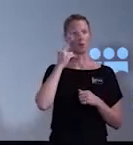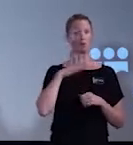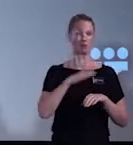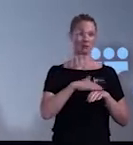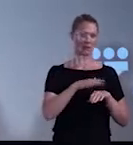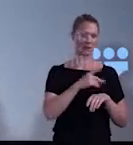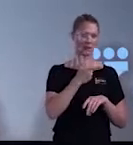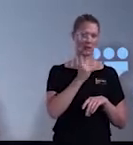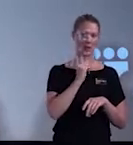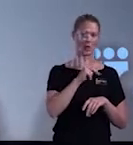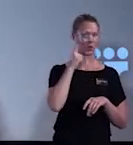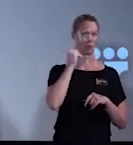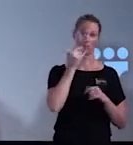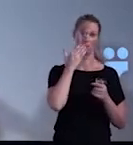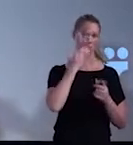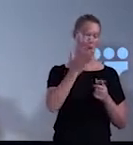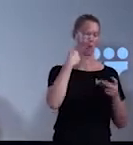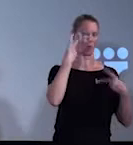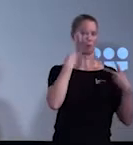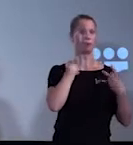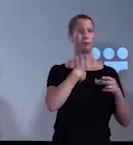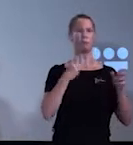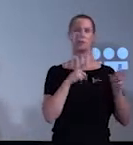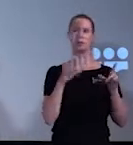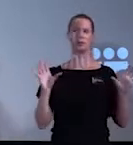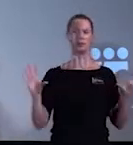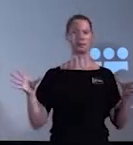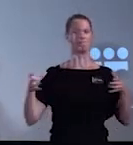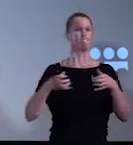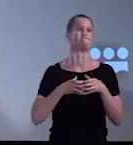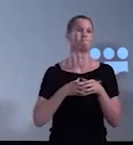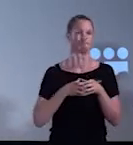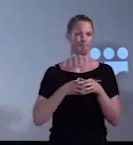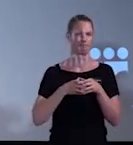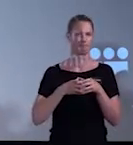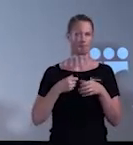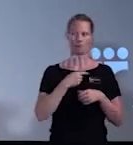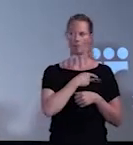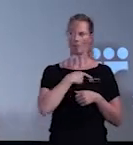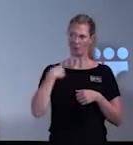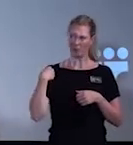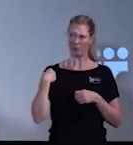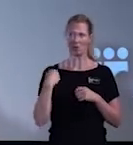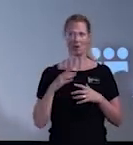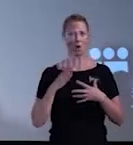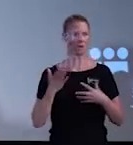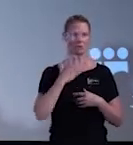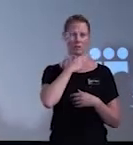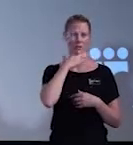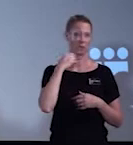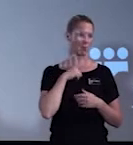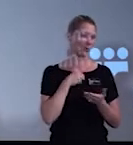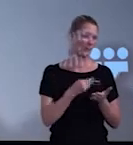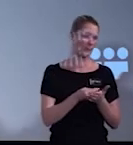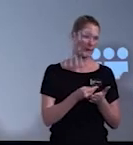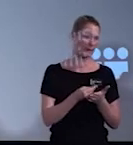Katarina Taikon kommer gå alldeles utmärkt på bio därför att det samlar oss. Men då är det ju det att vi har inte tillräckligt mycket